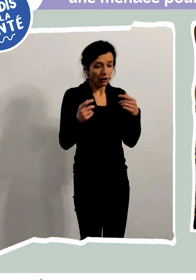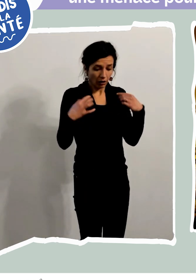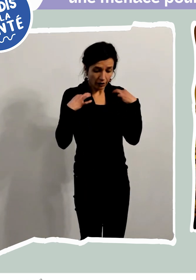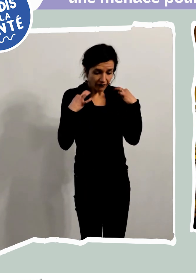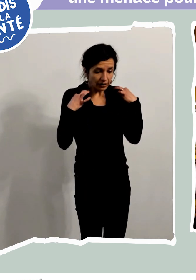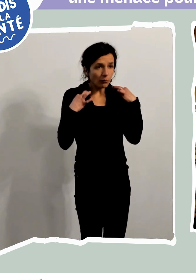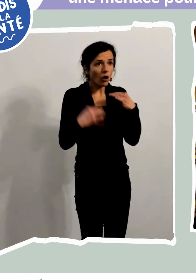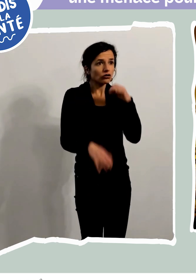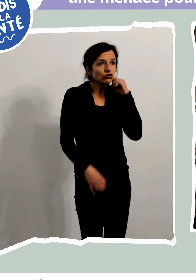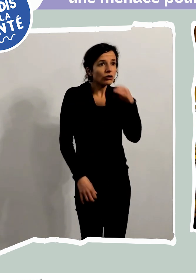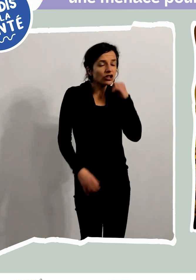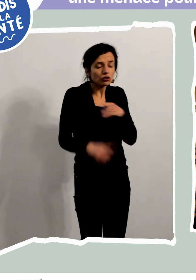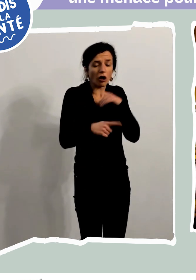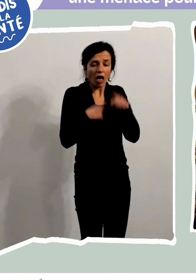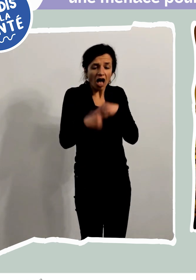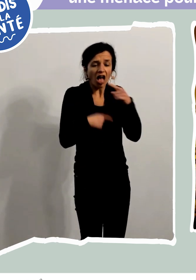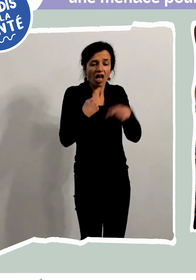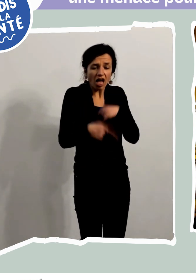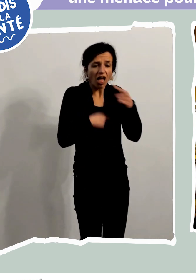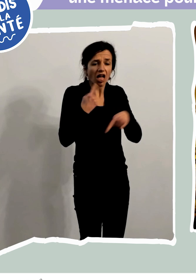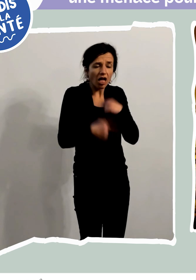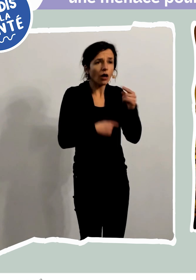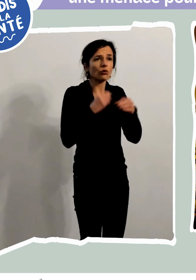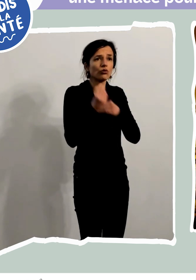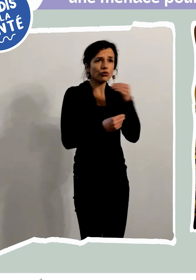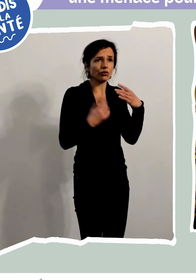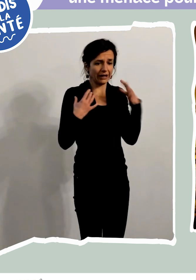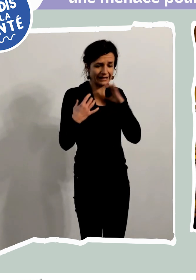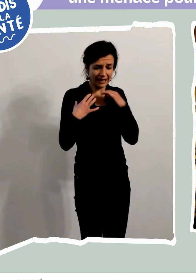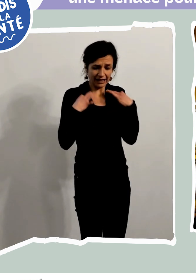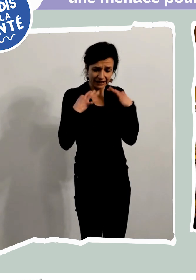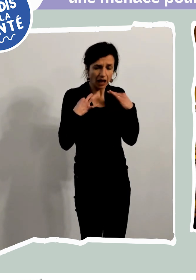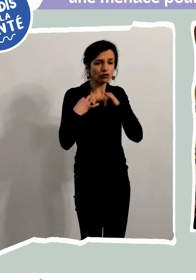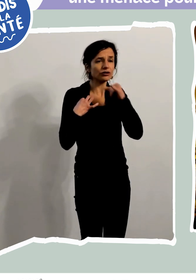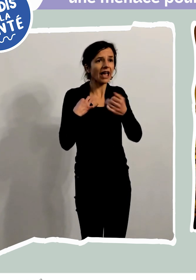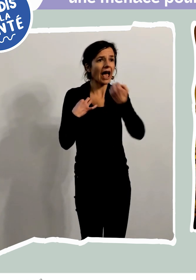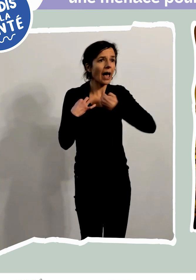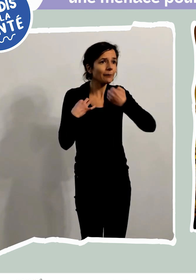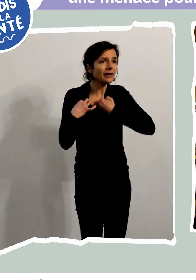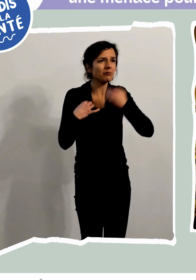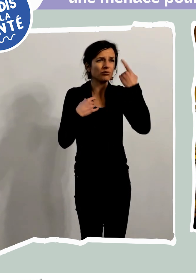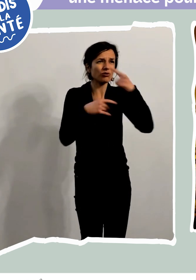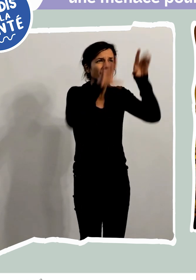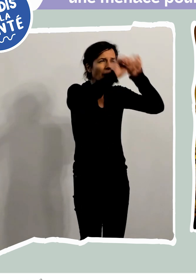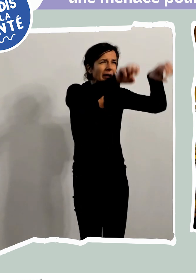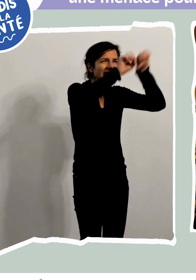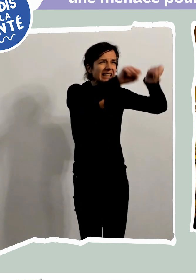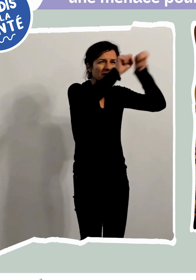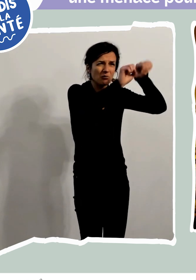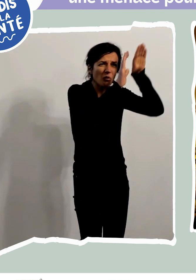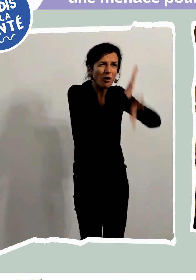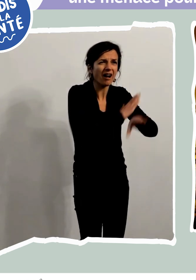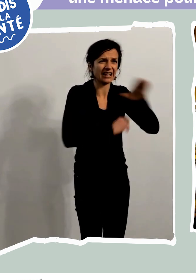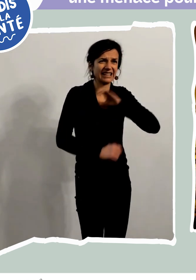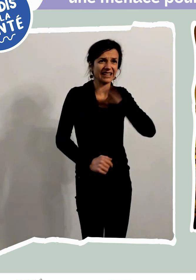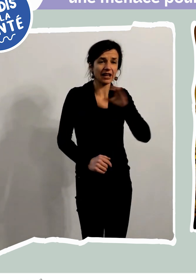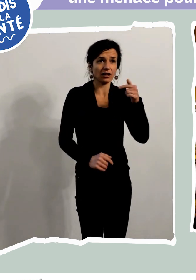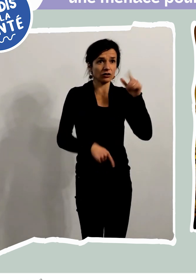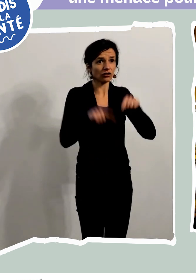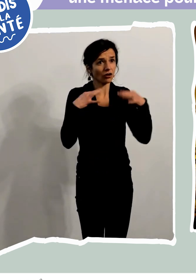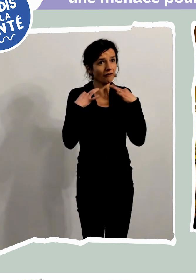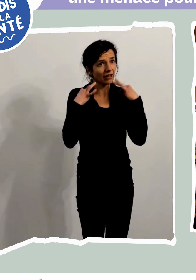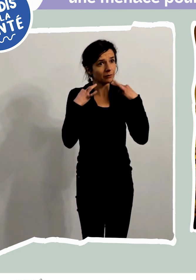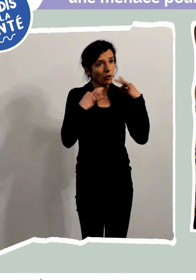4 matins, de garde-robe tous les 4 matins, je vais au bout, quand c'est usé, c'est usé. Enfin il y a des trucs que je porte depuis plus de 20 ans, enfin bon